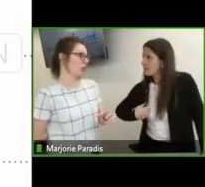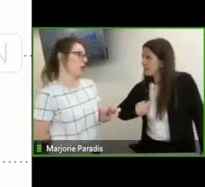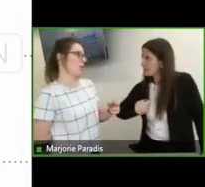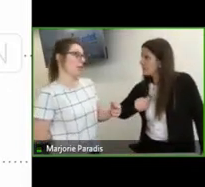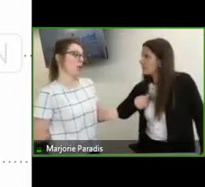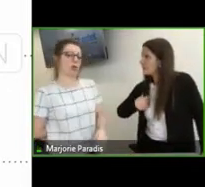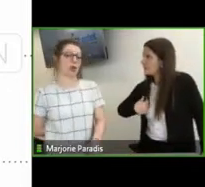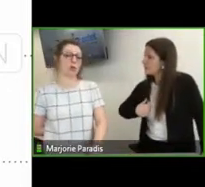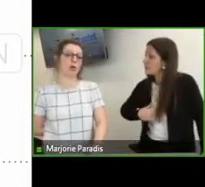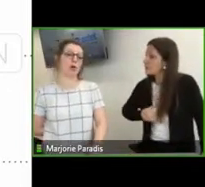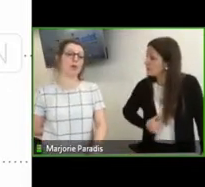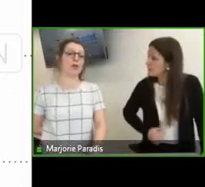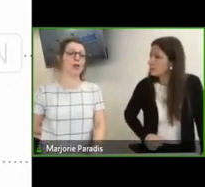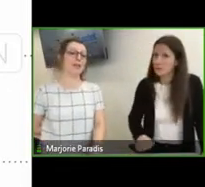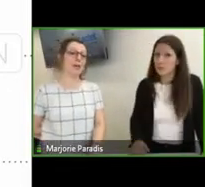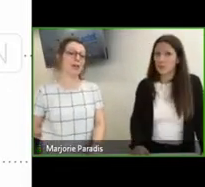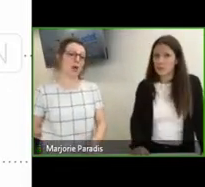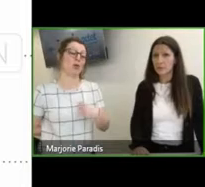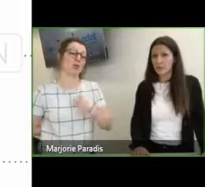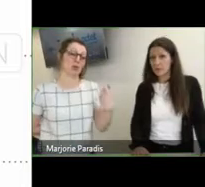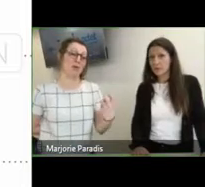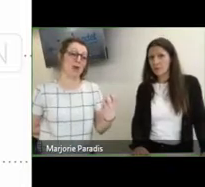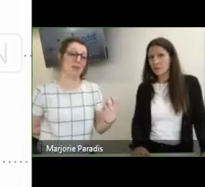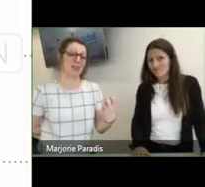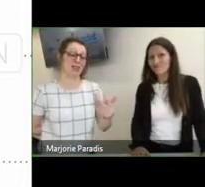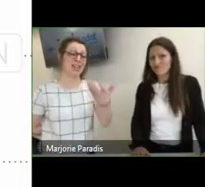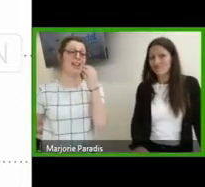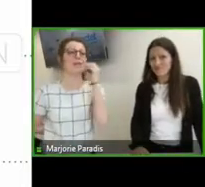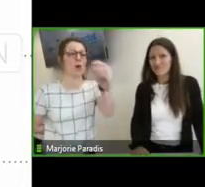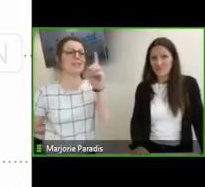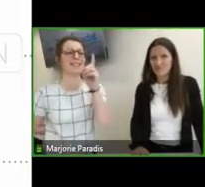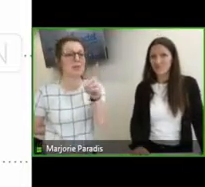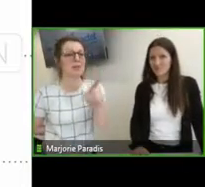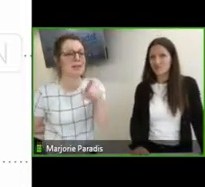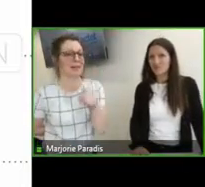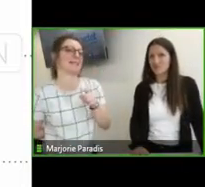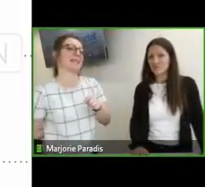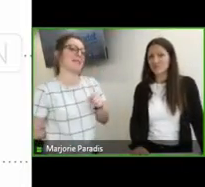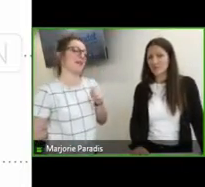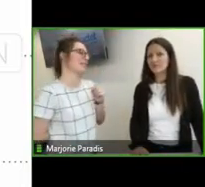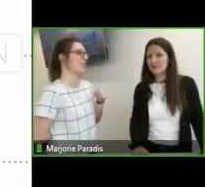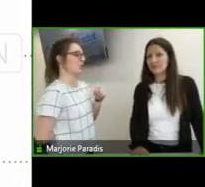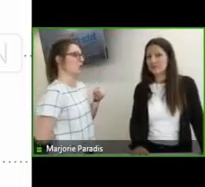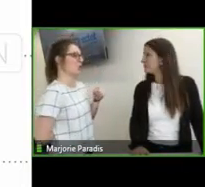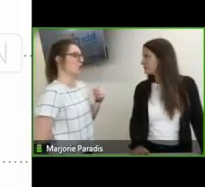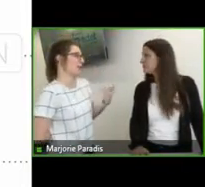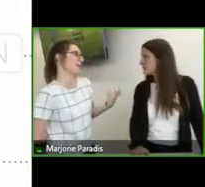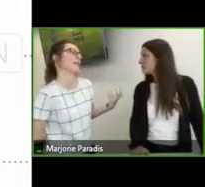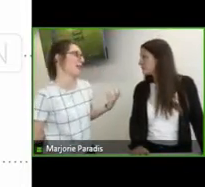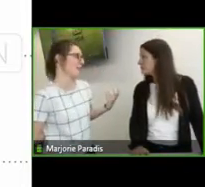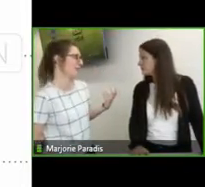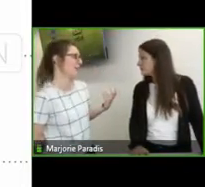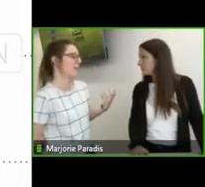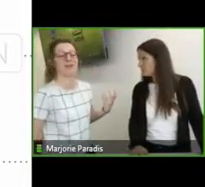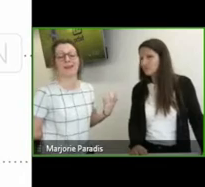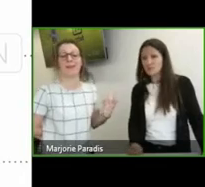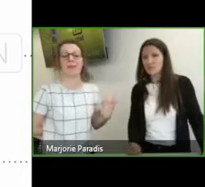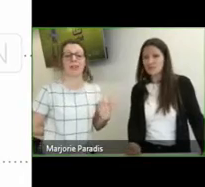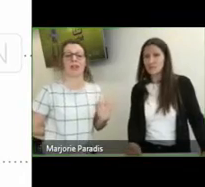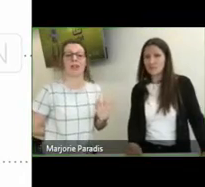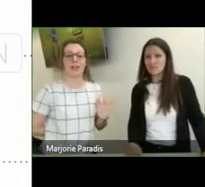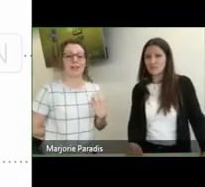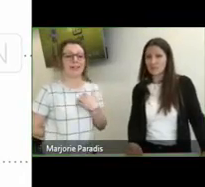faux contenus, là, mais les producteurs de faux contenus veulent évidemment que leur contenu soit propagé et ils vont cibler précisément ces émotions-là parce qu'ils savent bien